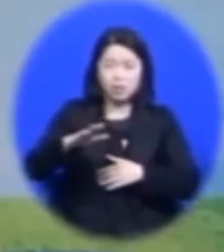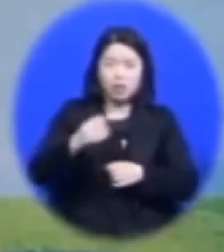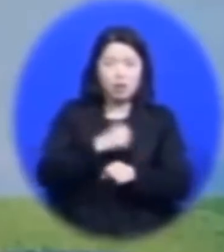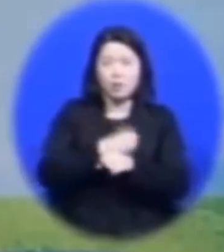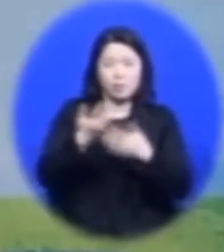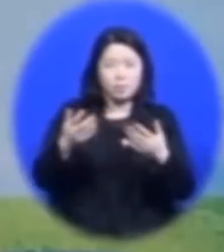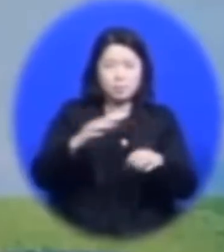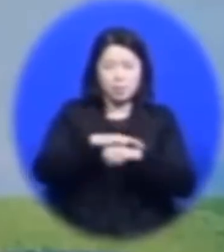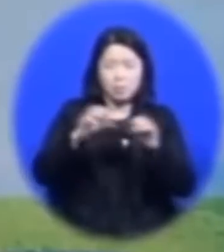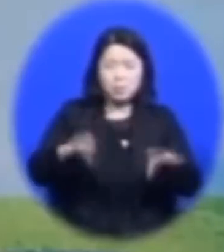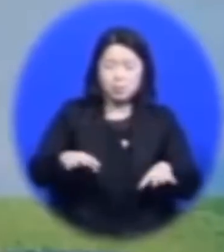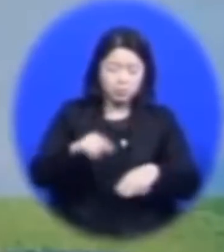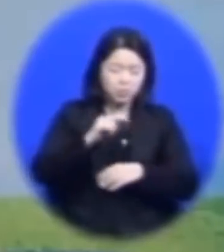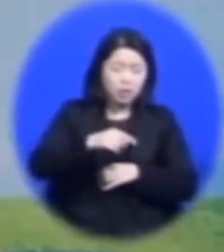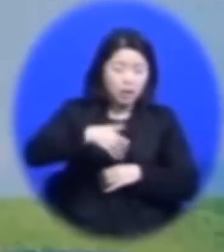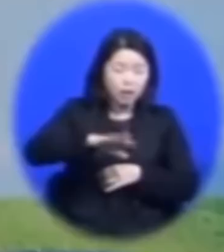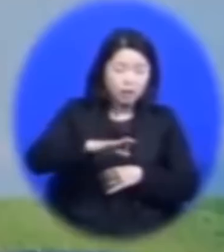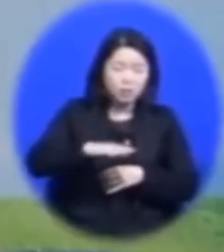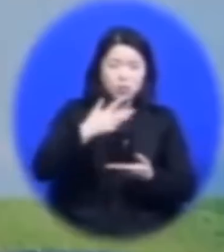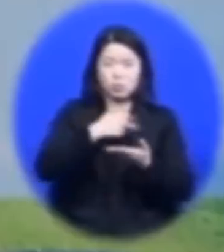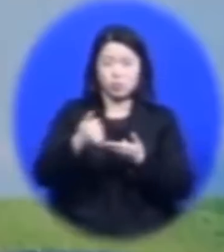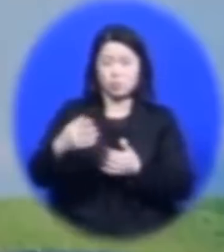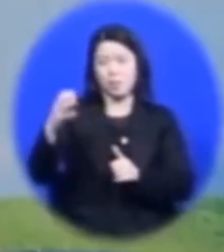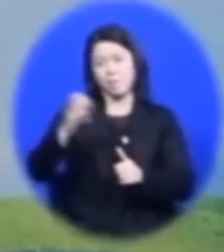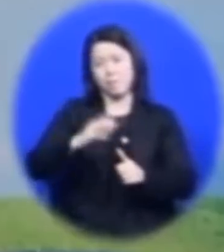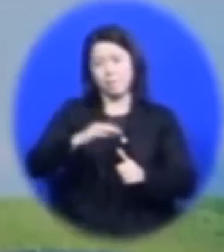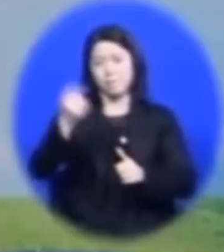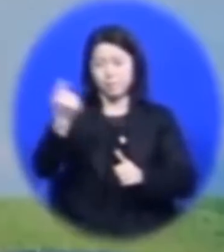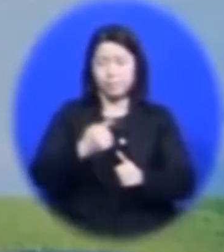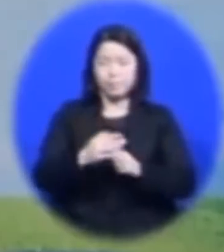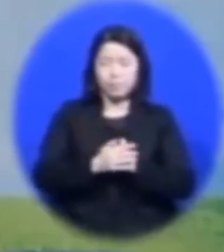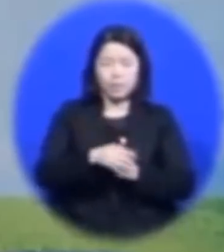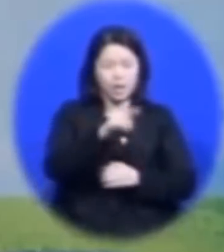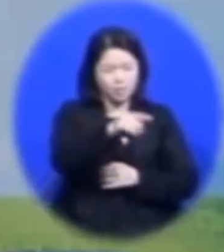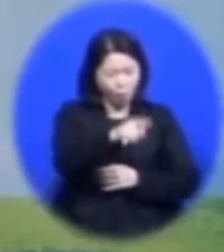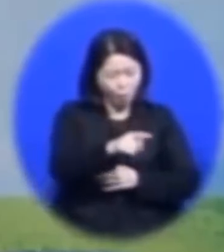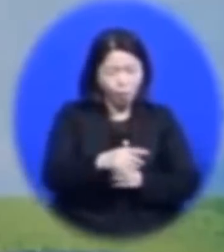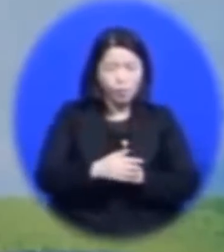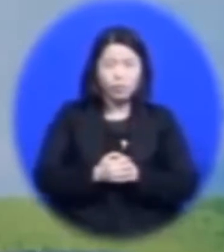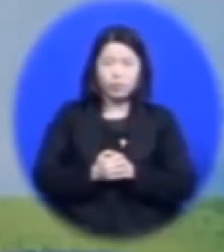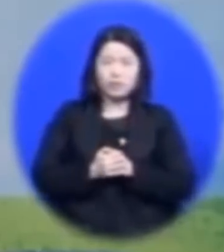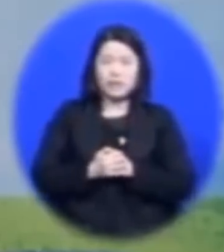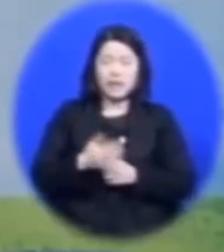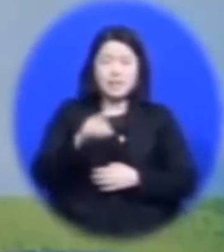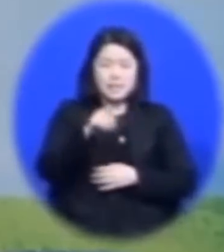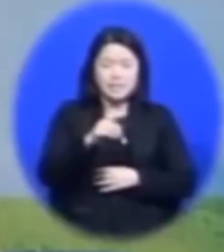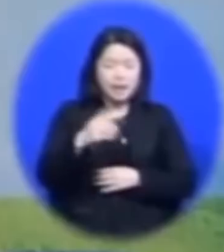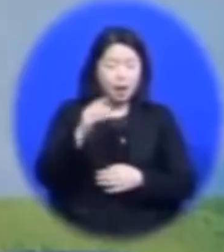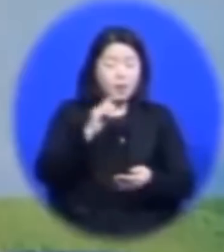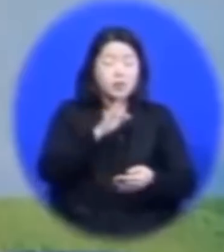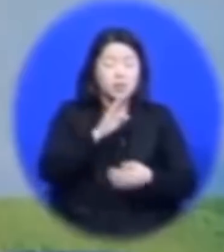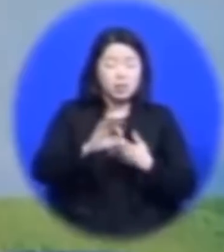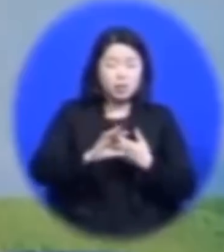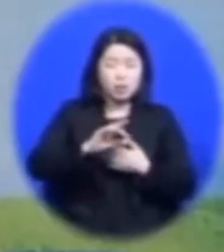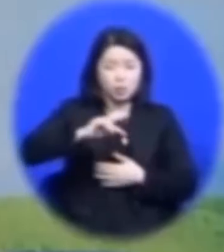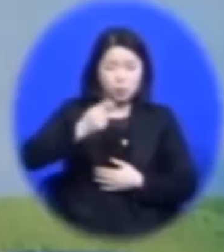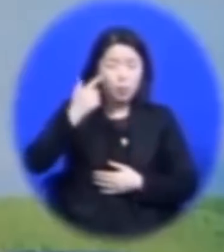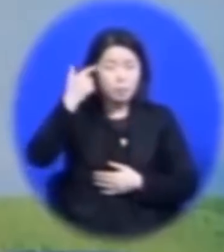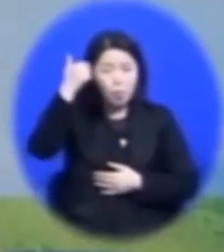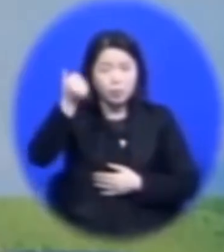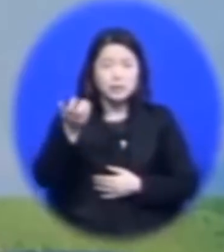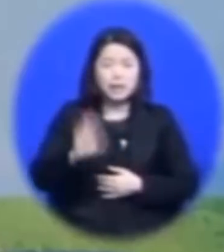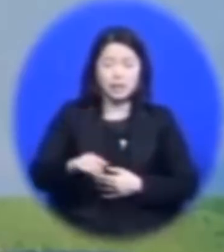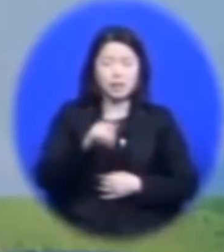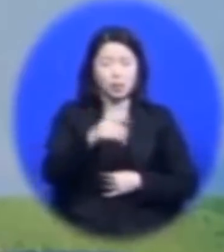주님의 책망이 임한 것입니다 야 이놈아 내가 명색이 목사는 데 넌 어떻게